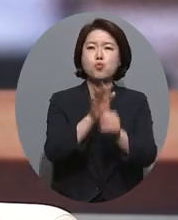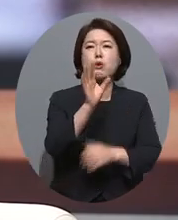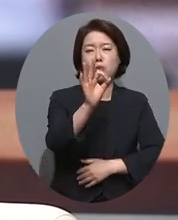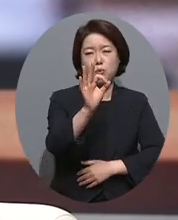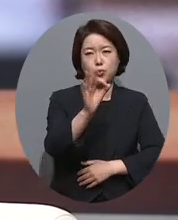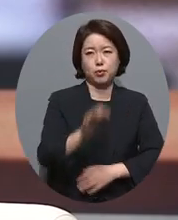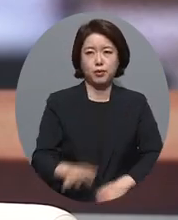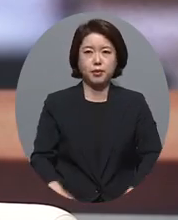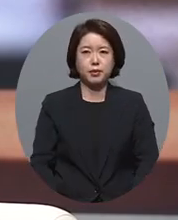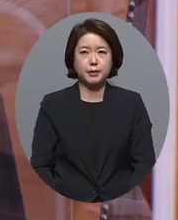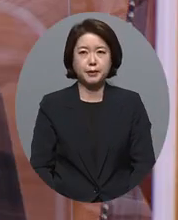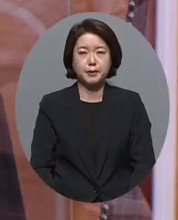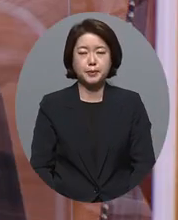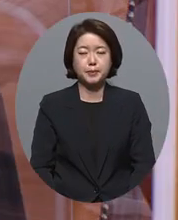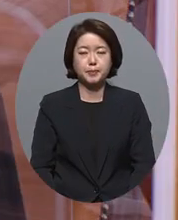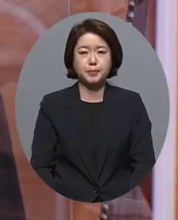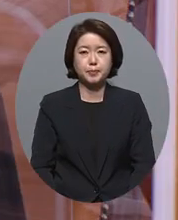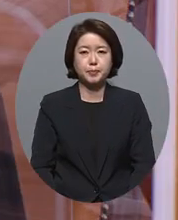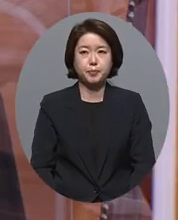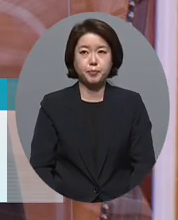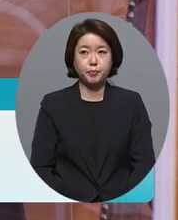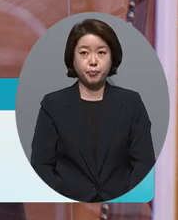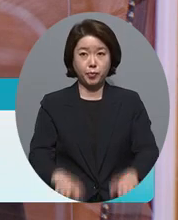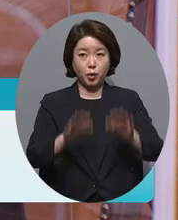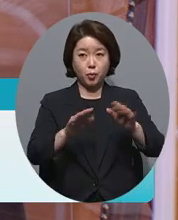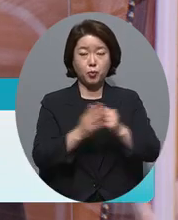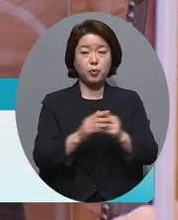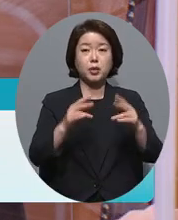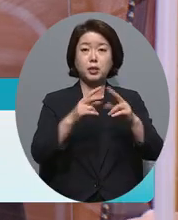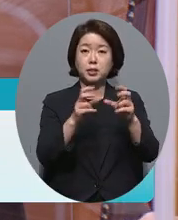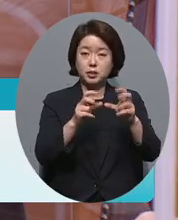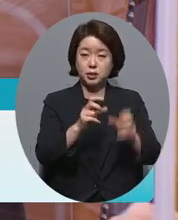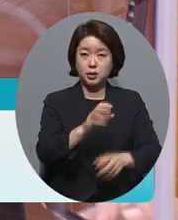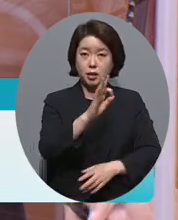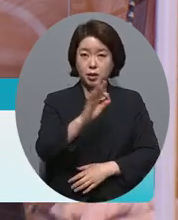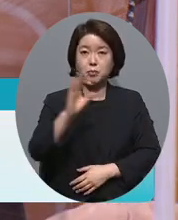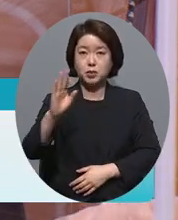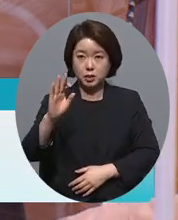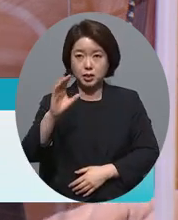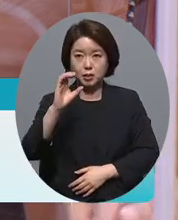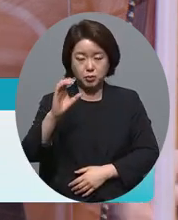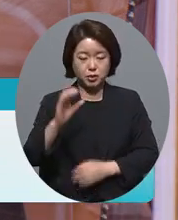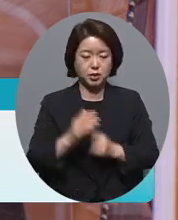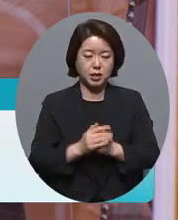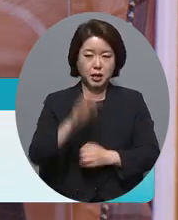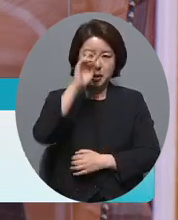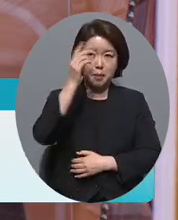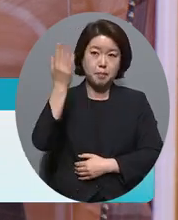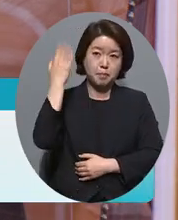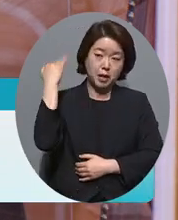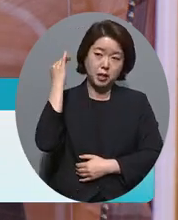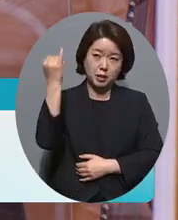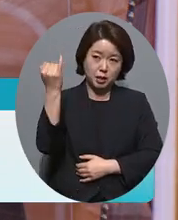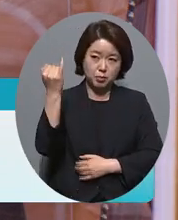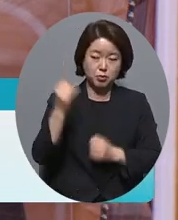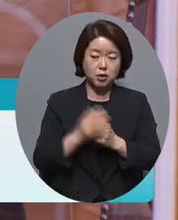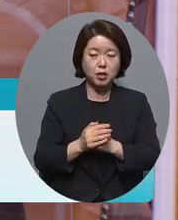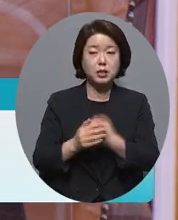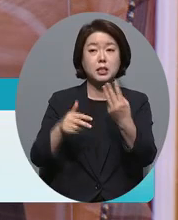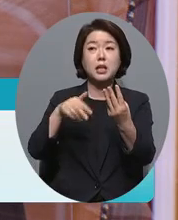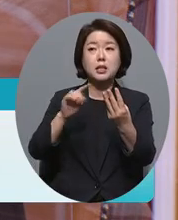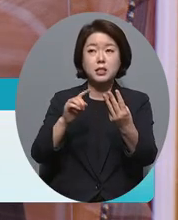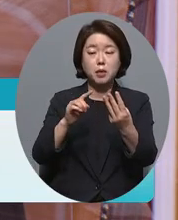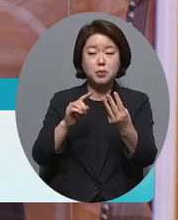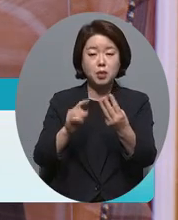확인하겠습니다 저희가 오늘 성매매 FC 사건을 박근혜 전 대통령의 제3자 뇌물 수습제